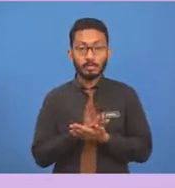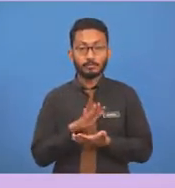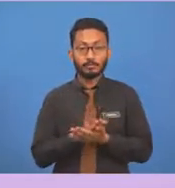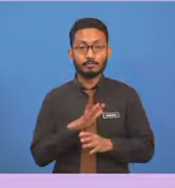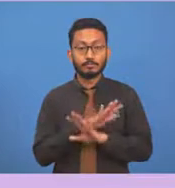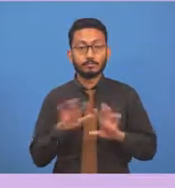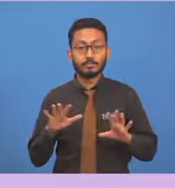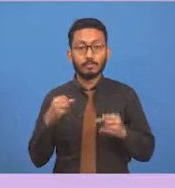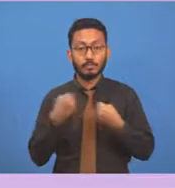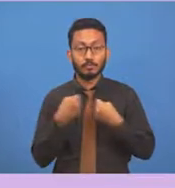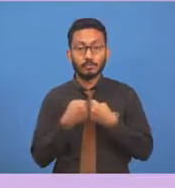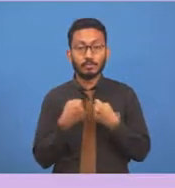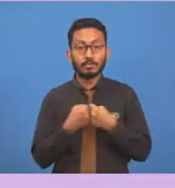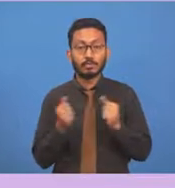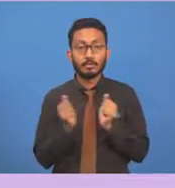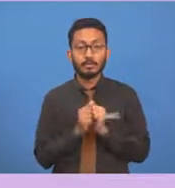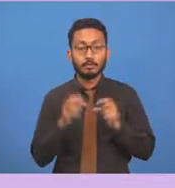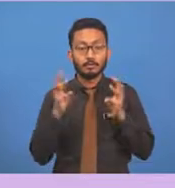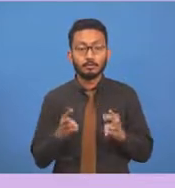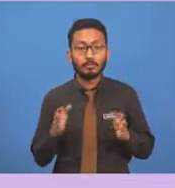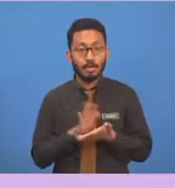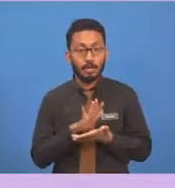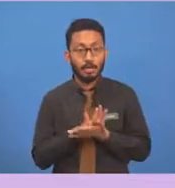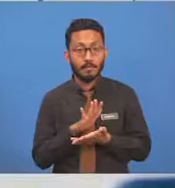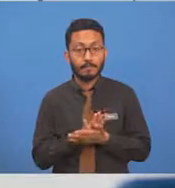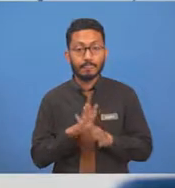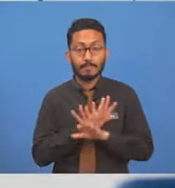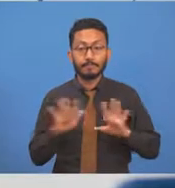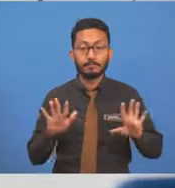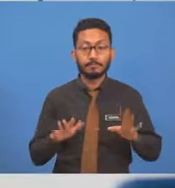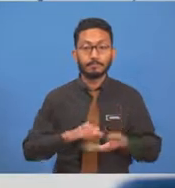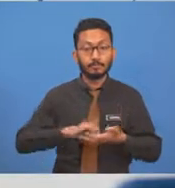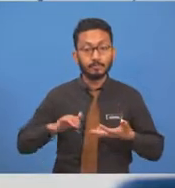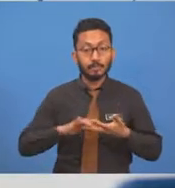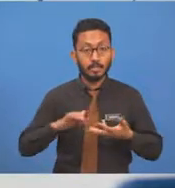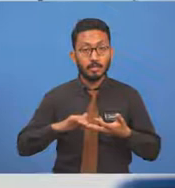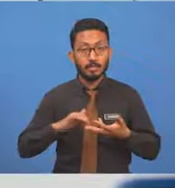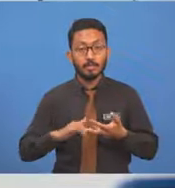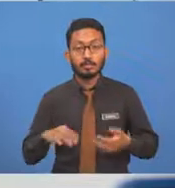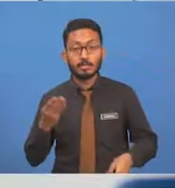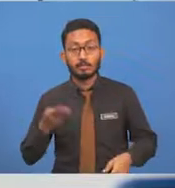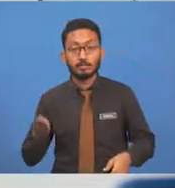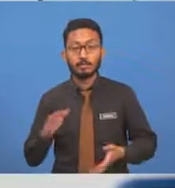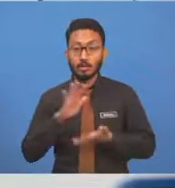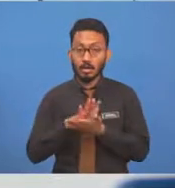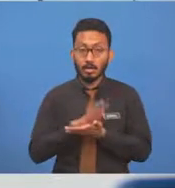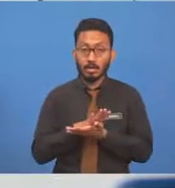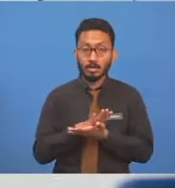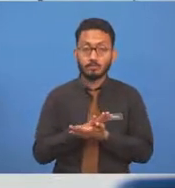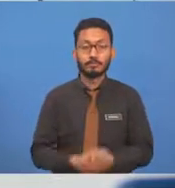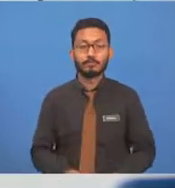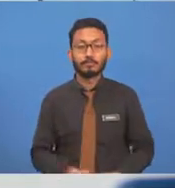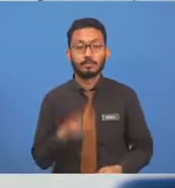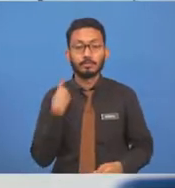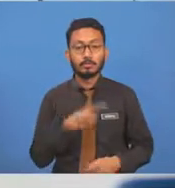sekolah, dan tidak merosakkan harta benda sekolah. Kita perlu patuh dan akur kepada peraturan